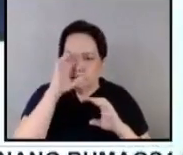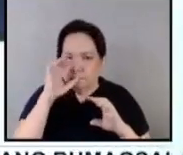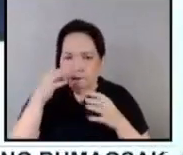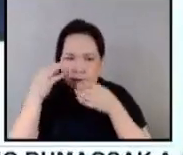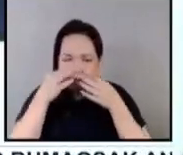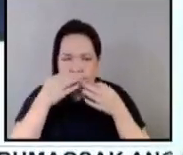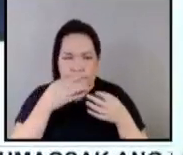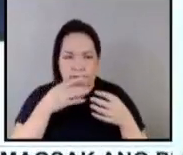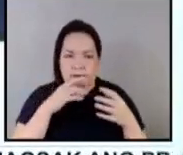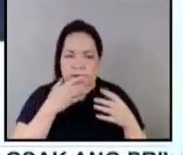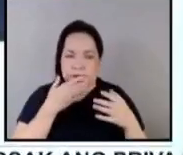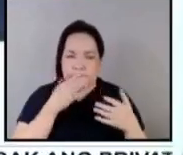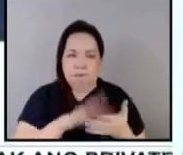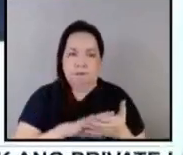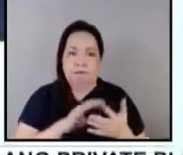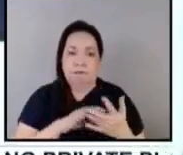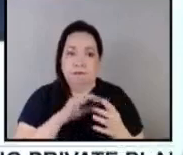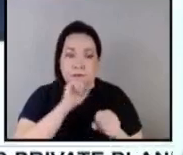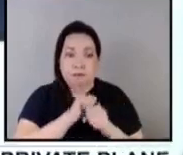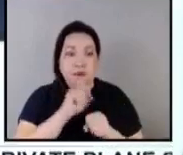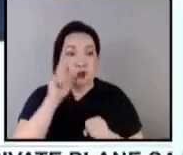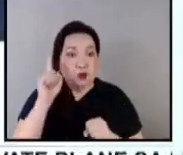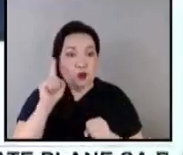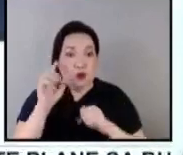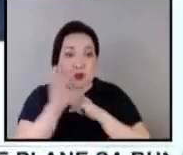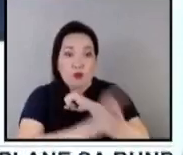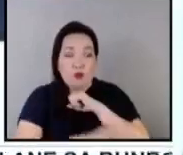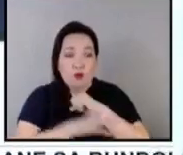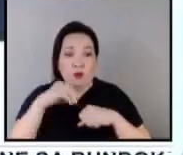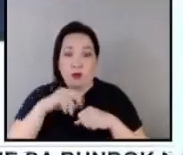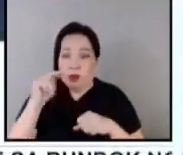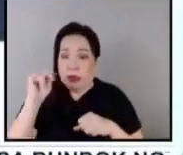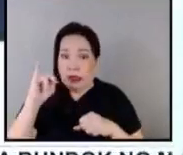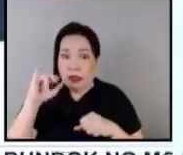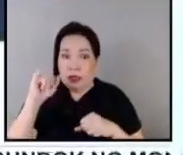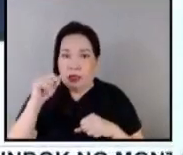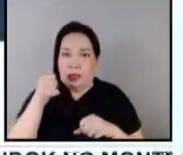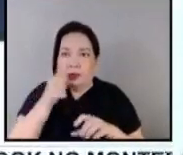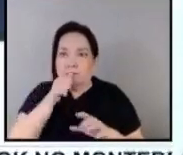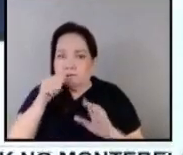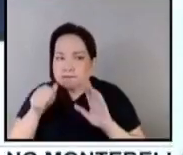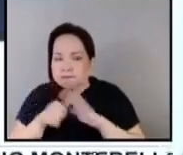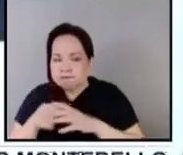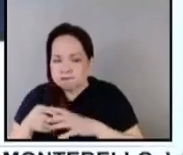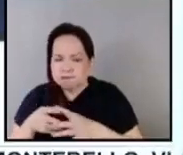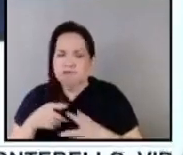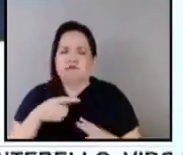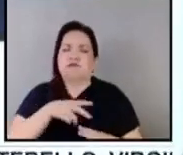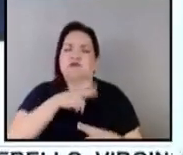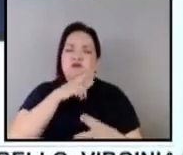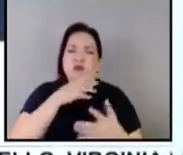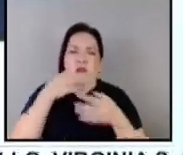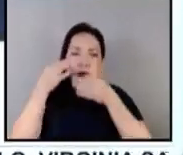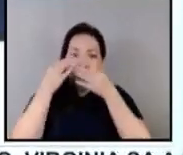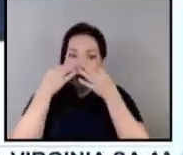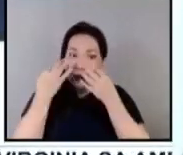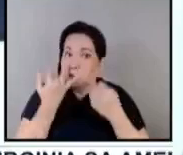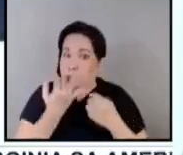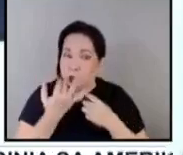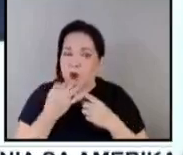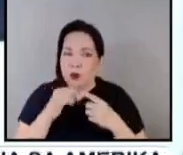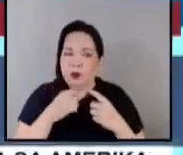dito ang isang dayuhan sa NAIA na nagpuslit ng pinaghihinala ang shabu. Si Noel Tarakay sa detalye. Rise and shine,